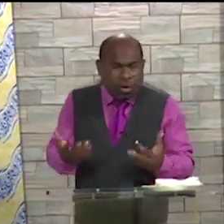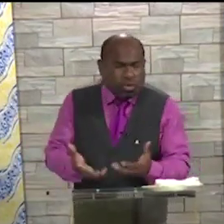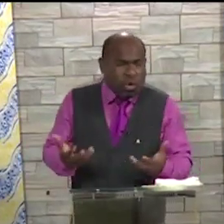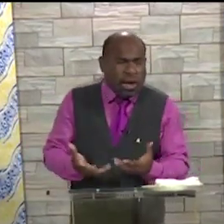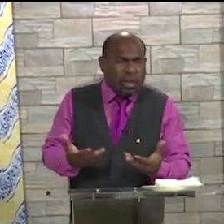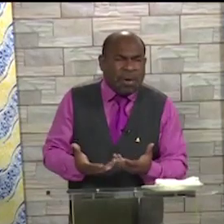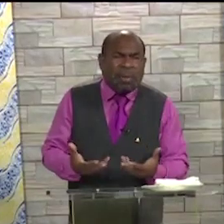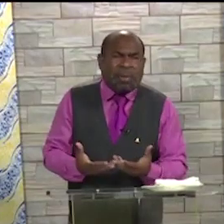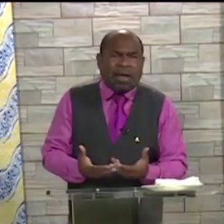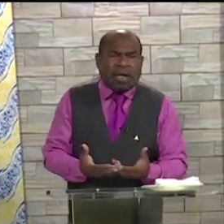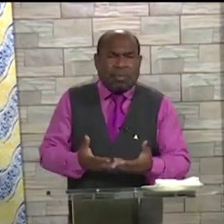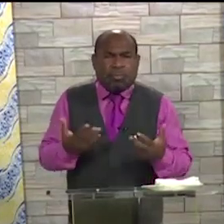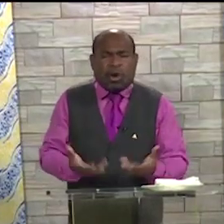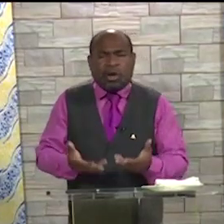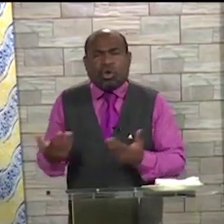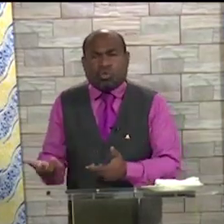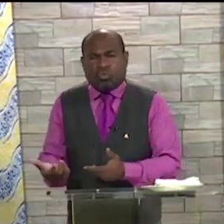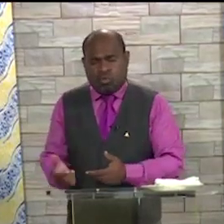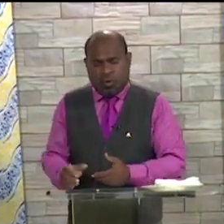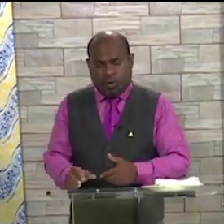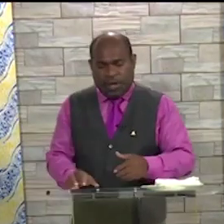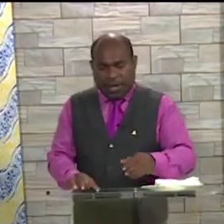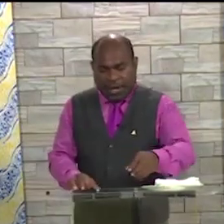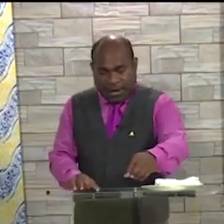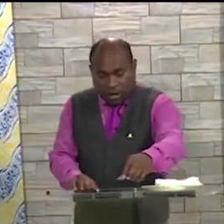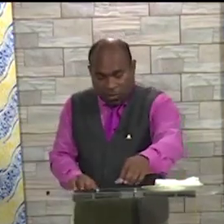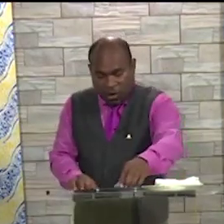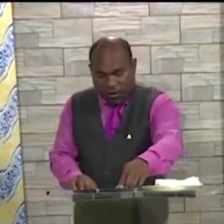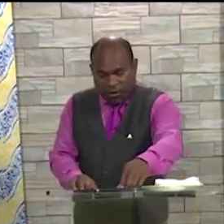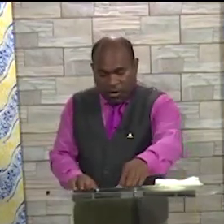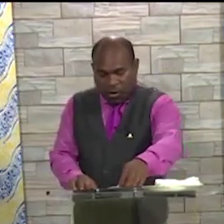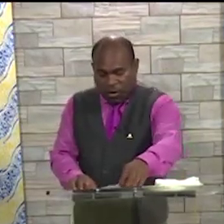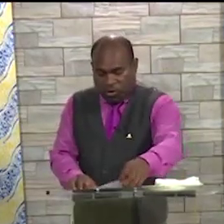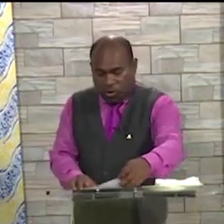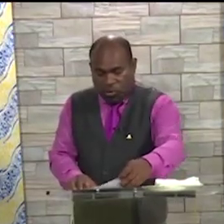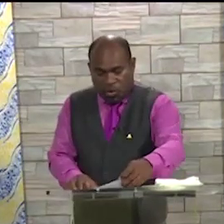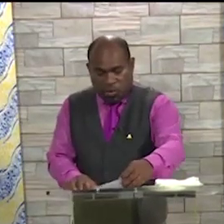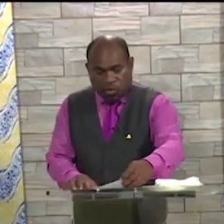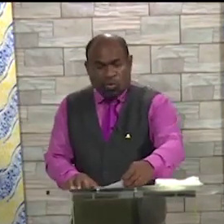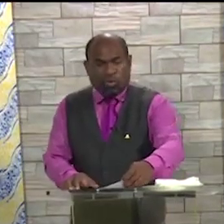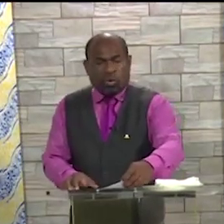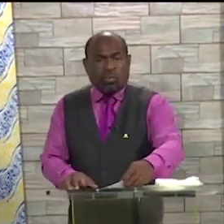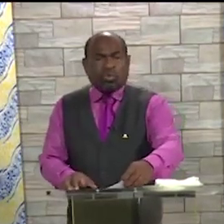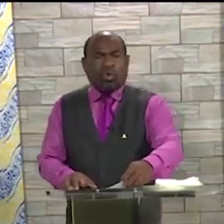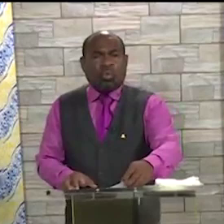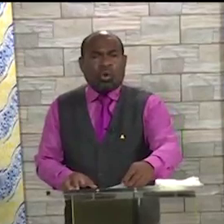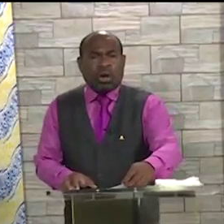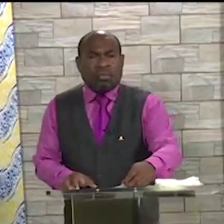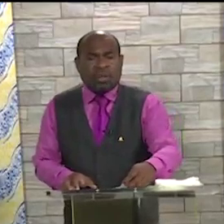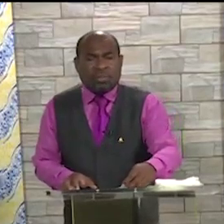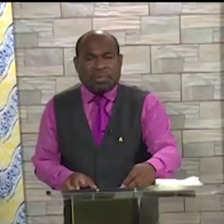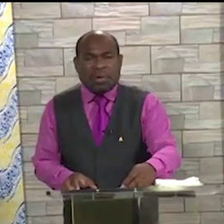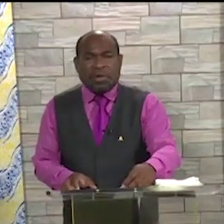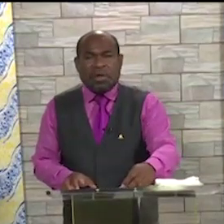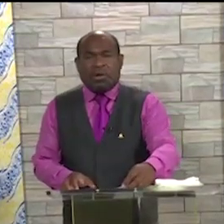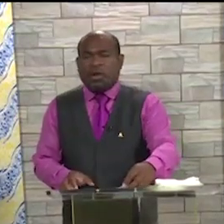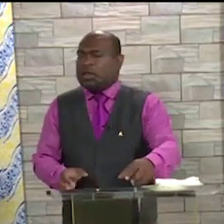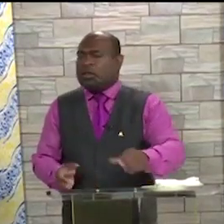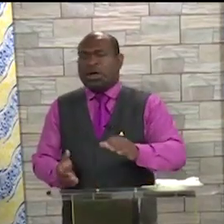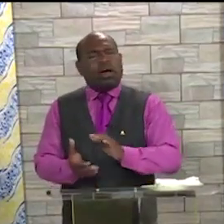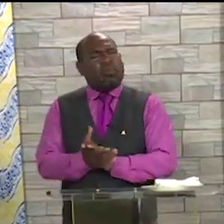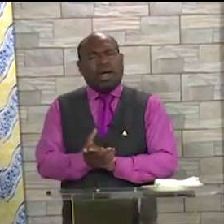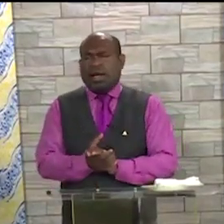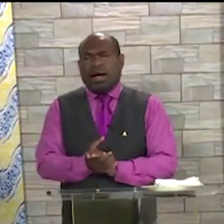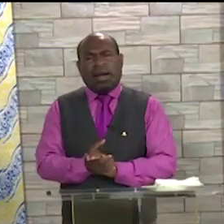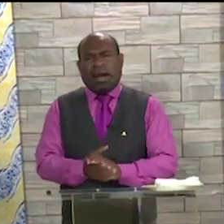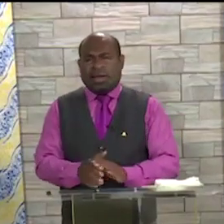ni au rautu, ena I wala-wala kena mbula ni lotu. Kena karua, kwa na dhorobo vutu, dhorobo ndokumuna ni wakadabadaba. Ona rithi